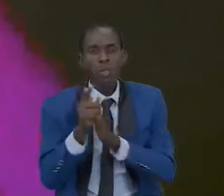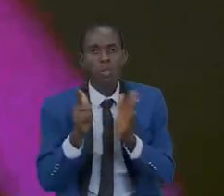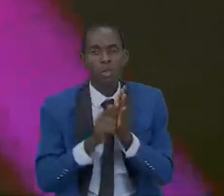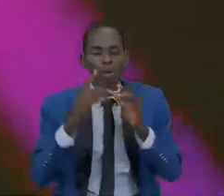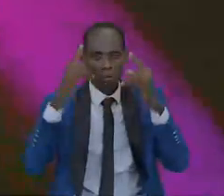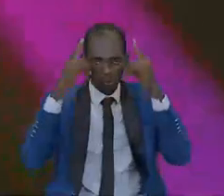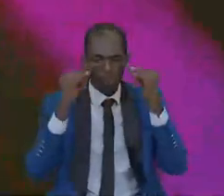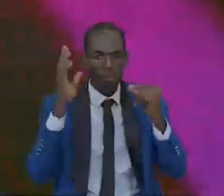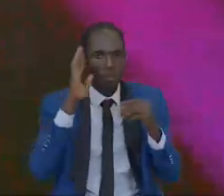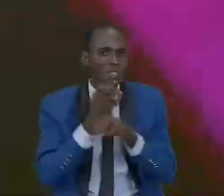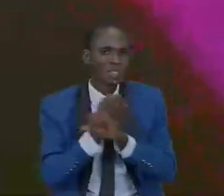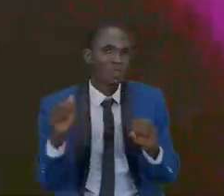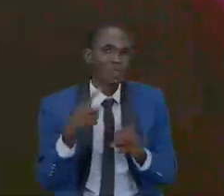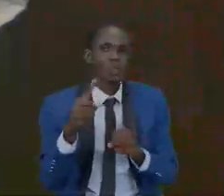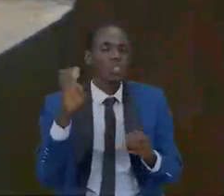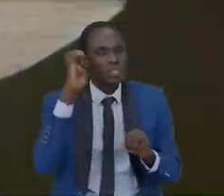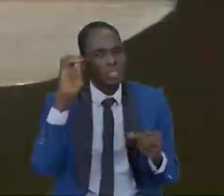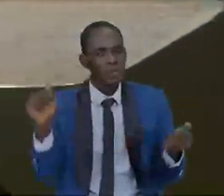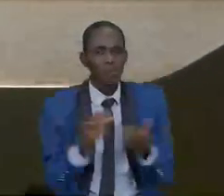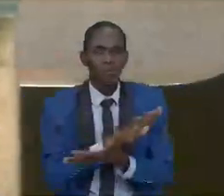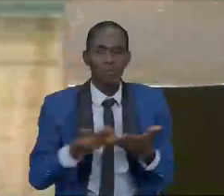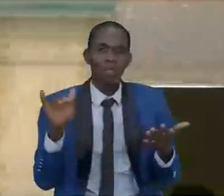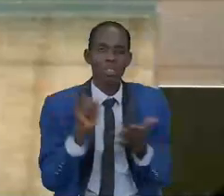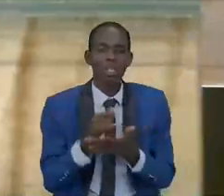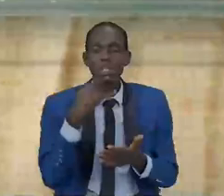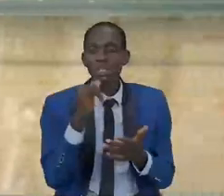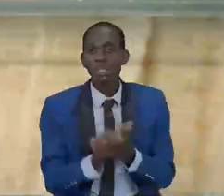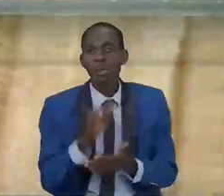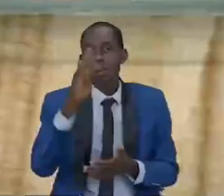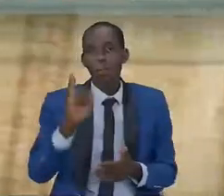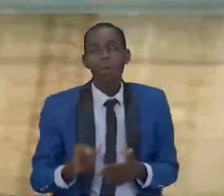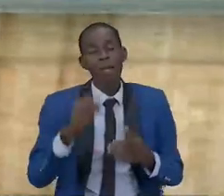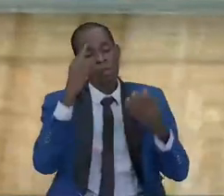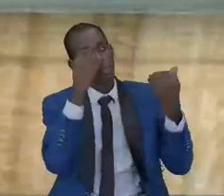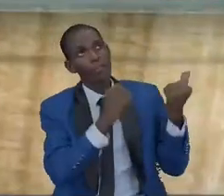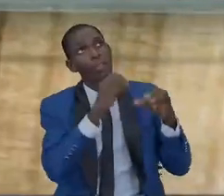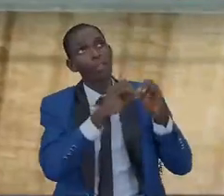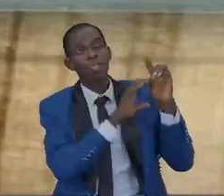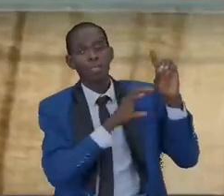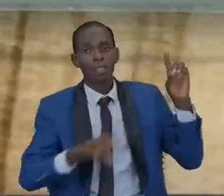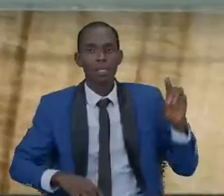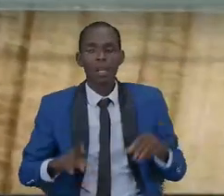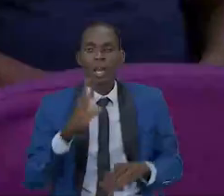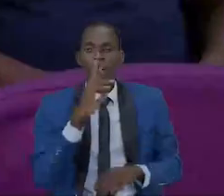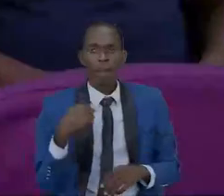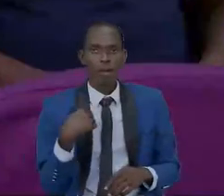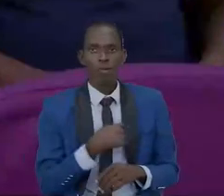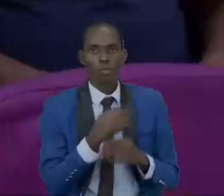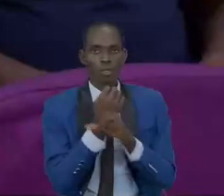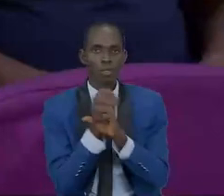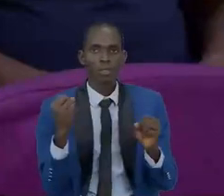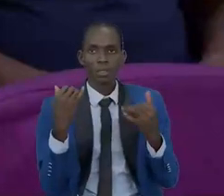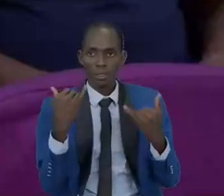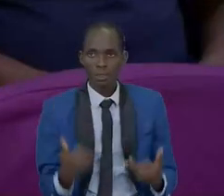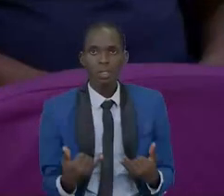pouvait ne pouvait sauver perso il a détruit cette idéologie et dit c'est par la foi à la fois ancrée que nous sommes sauvés maintenant la porte Paul